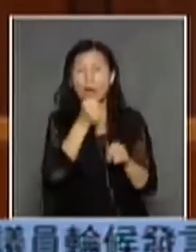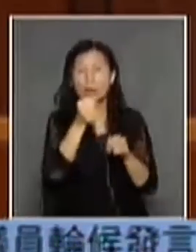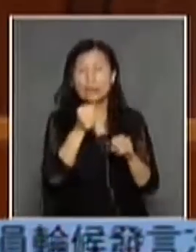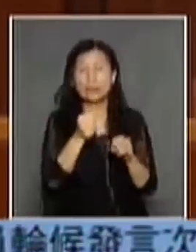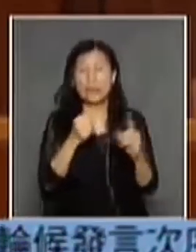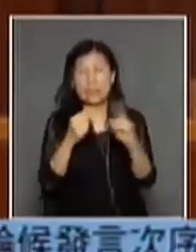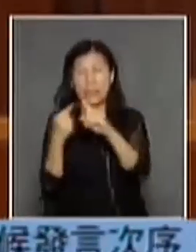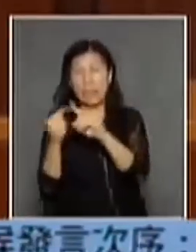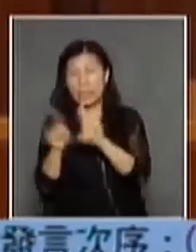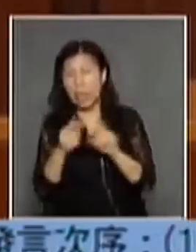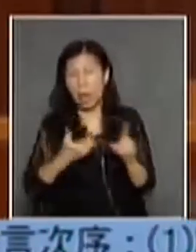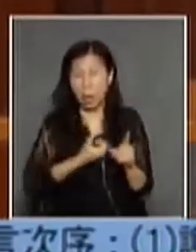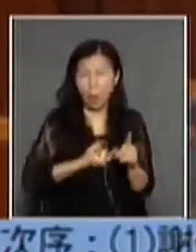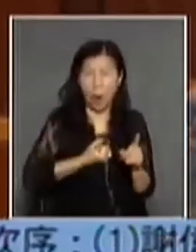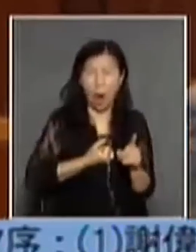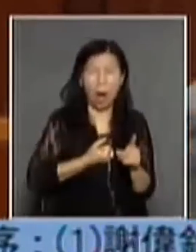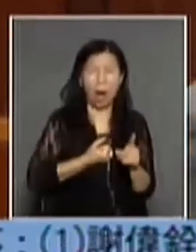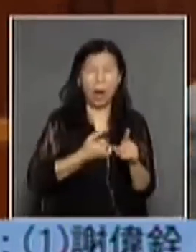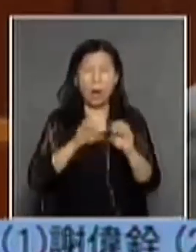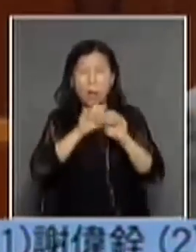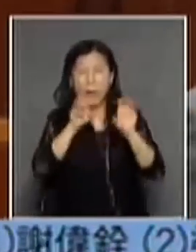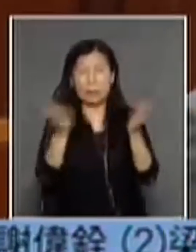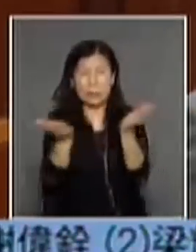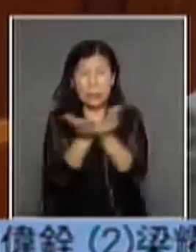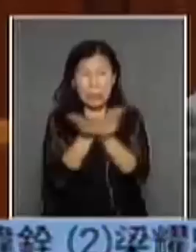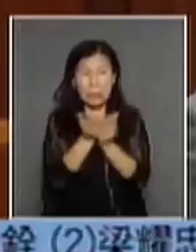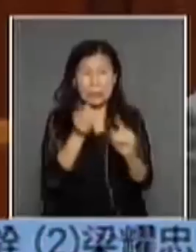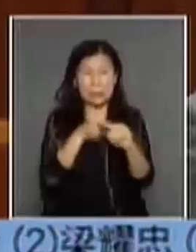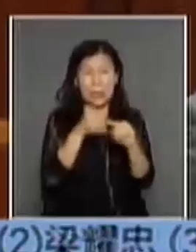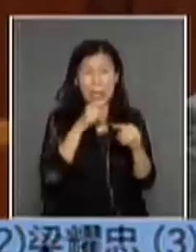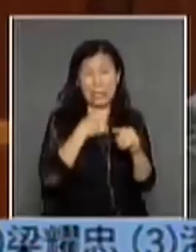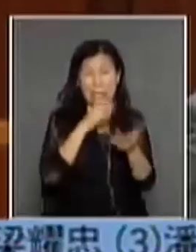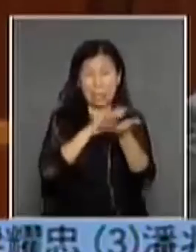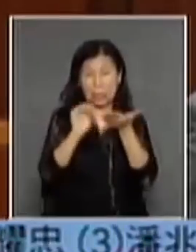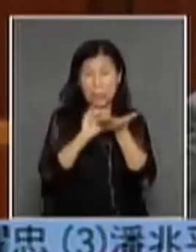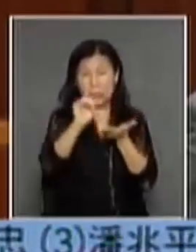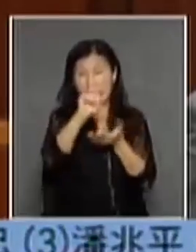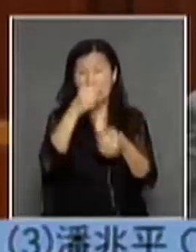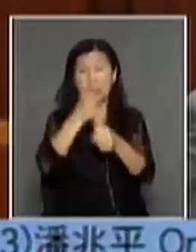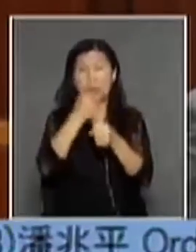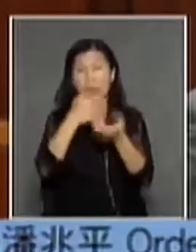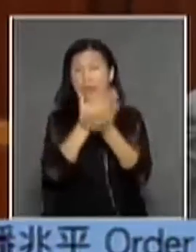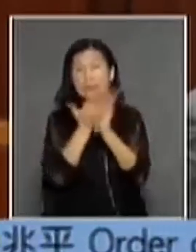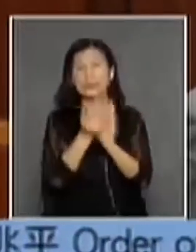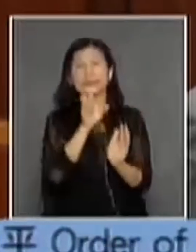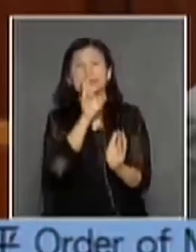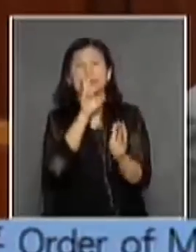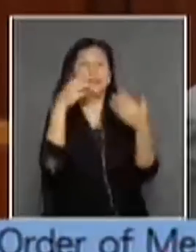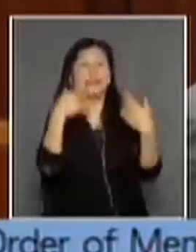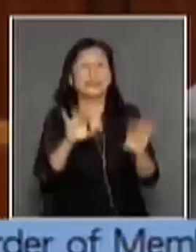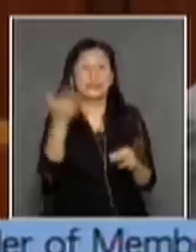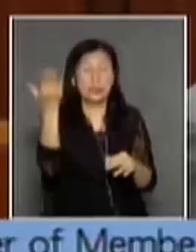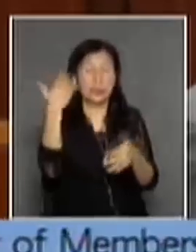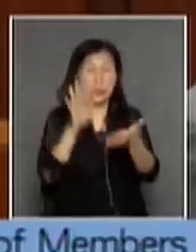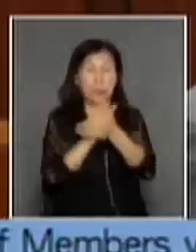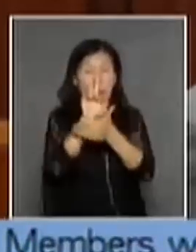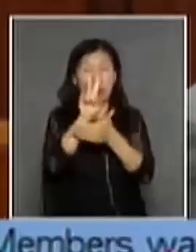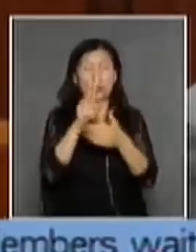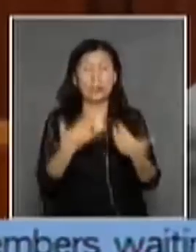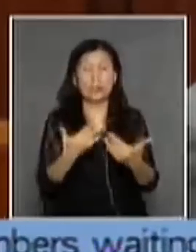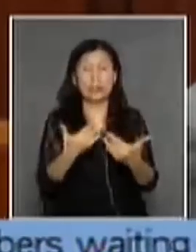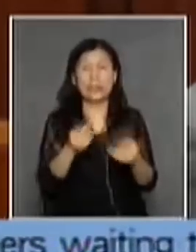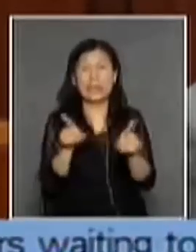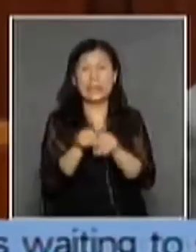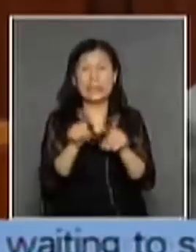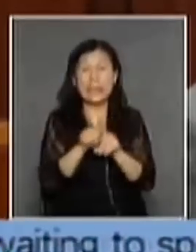啊传言啊，没有事实根据，但如果你要澄清呢，什么工作都不用做。两年前都没人讲过是回佣，